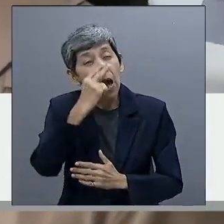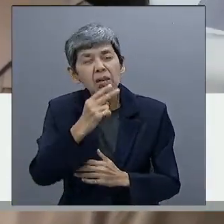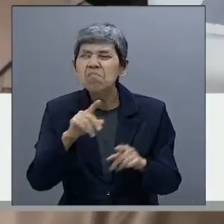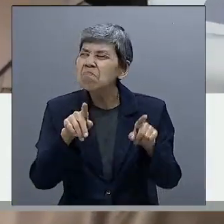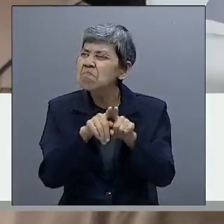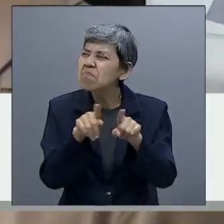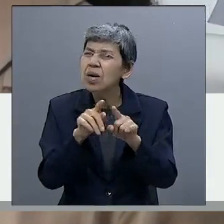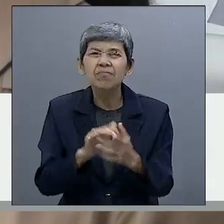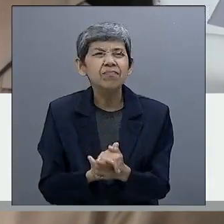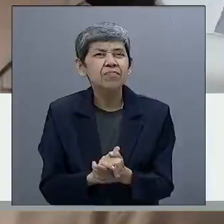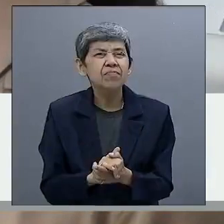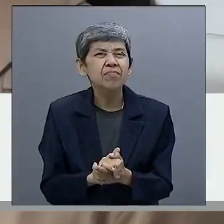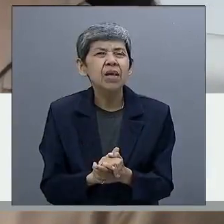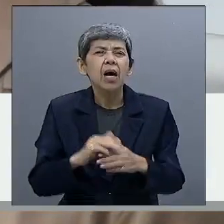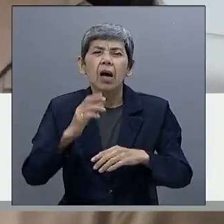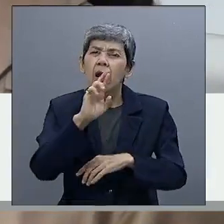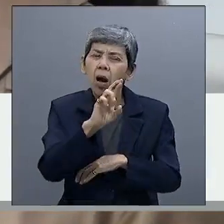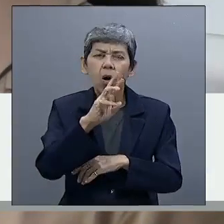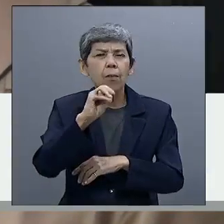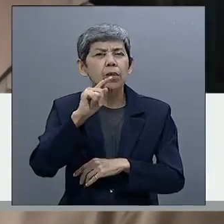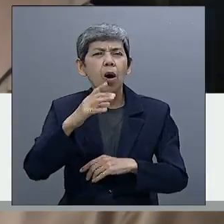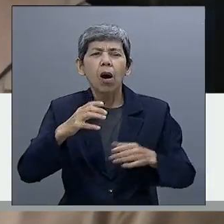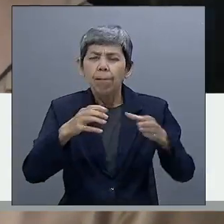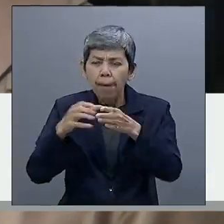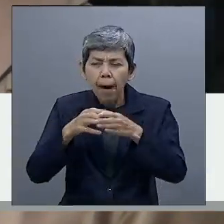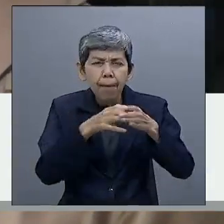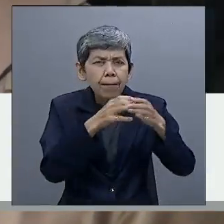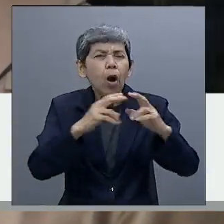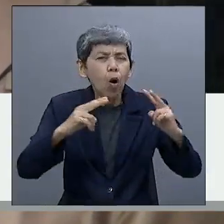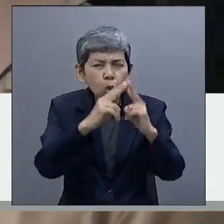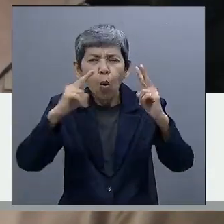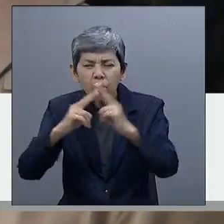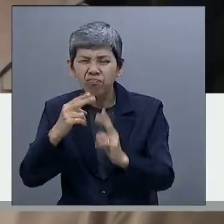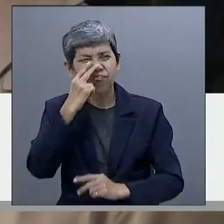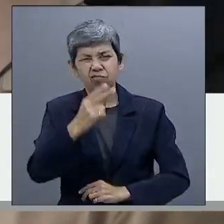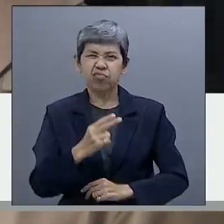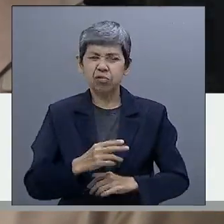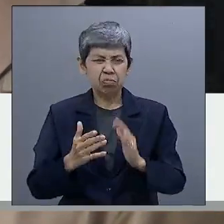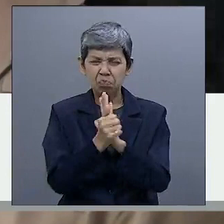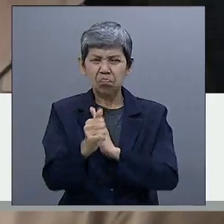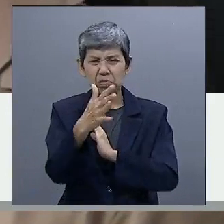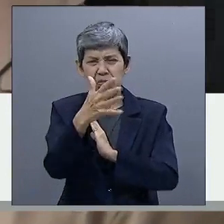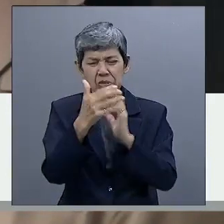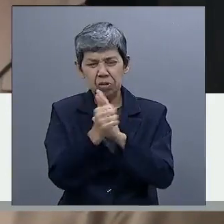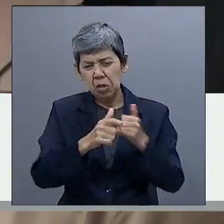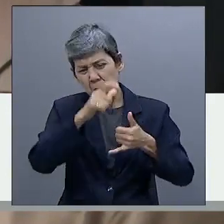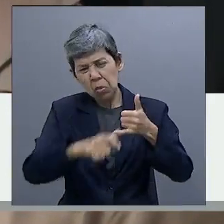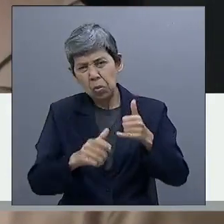นแบบรัฐมนตรีที่มาจากแต่ละแบบกระทรวงอะค่ะไม่ได้คัดมาจากความสามารถของคน